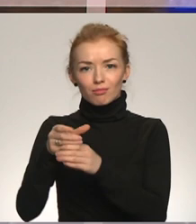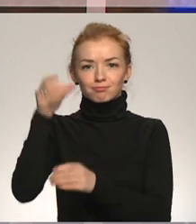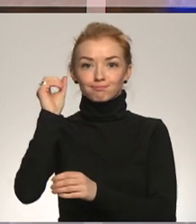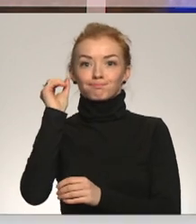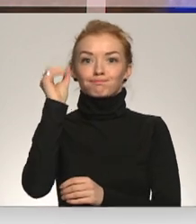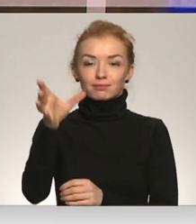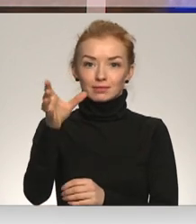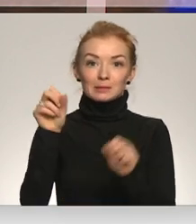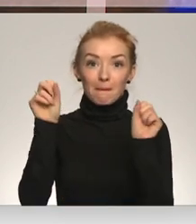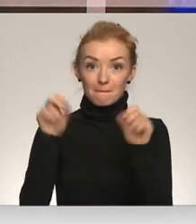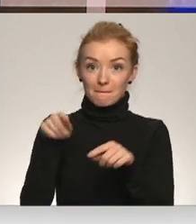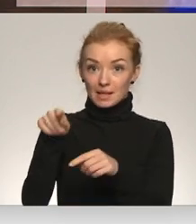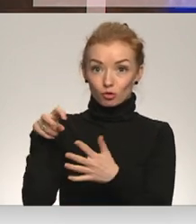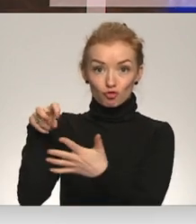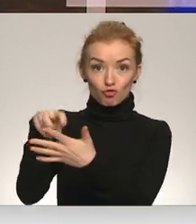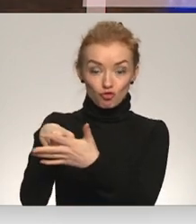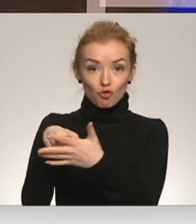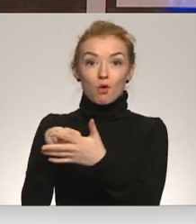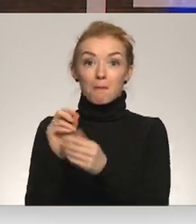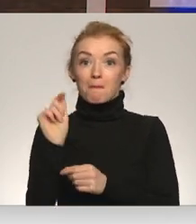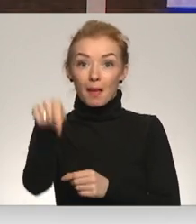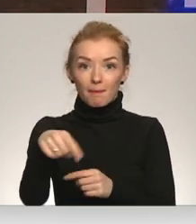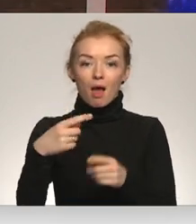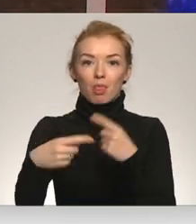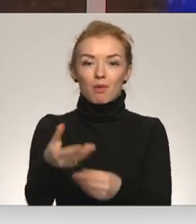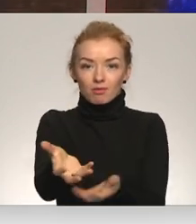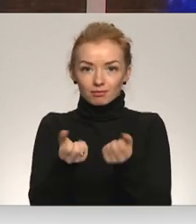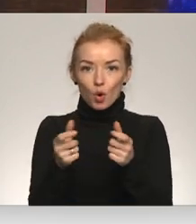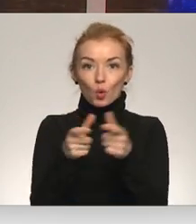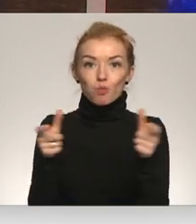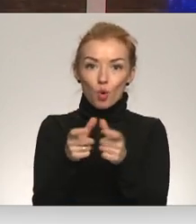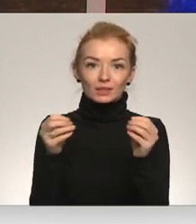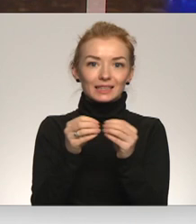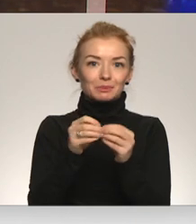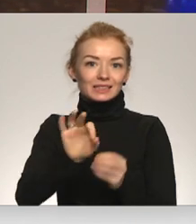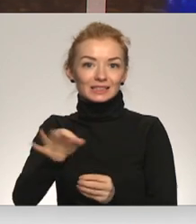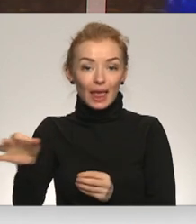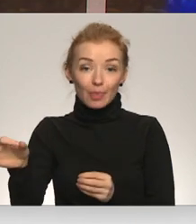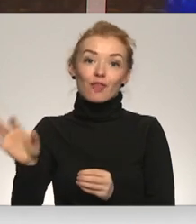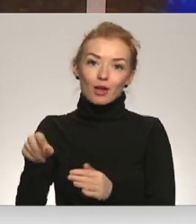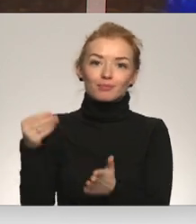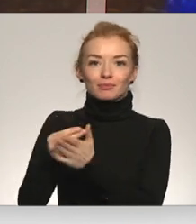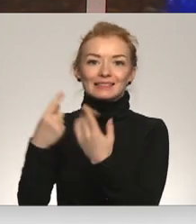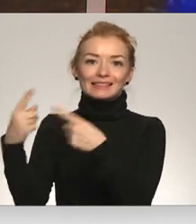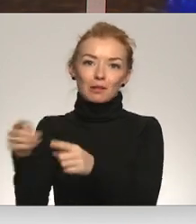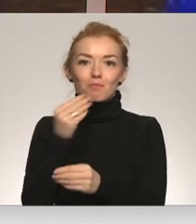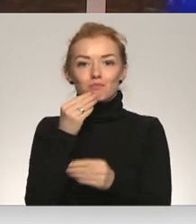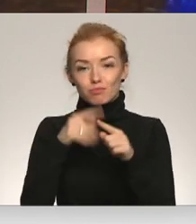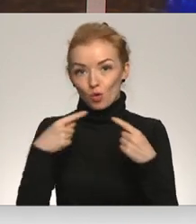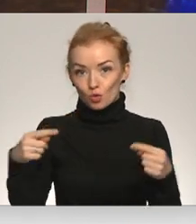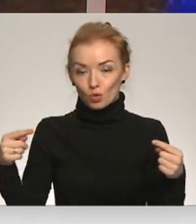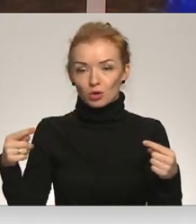ar speciālu marķējumu var nodot un pretī saņemt kuponu 10 centu vērtībā citu produktu iegādē. Kā